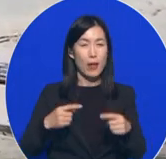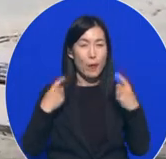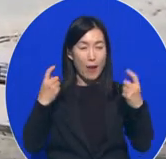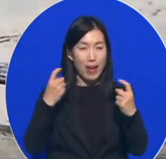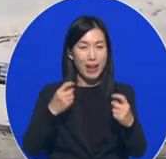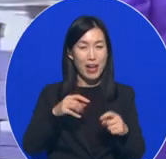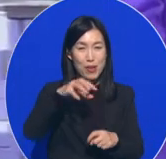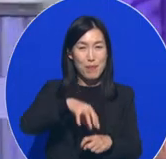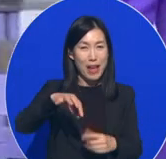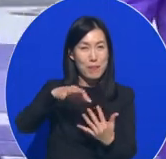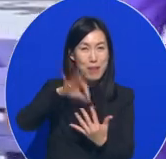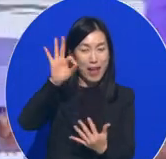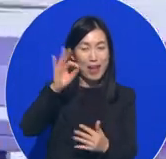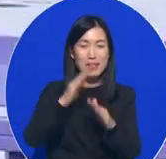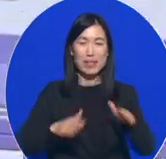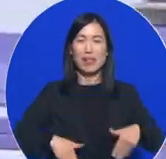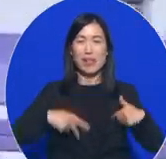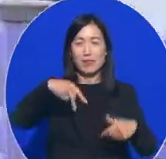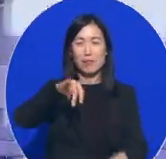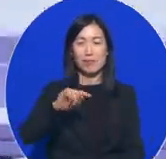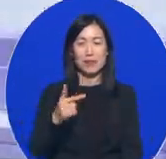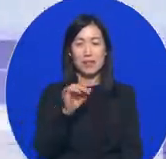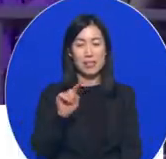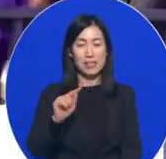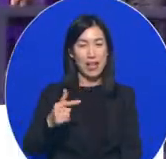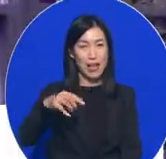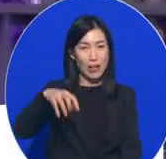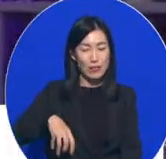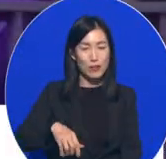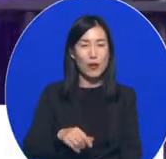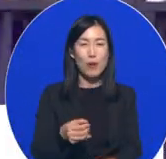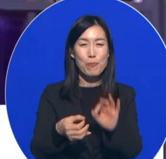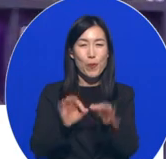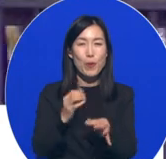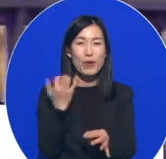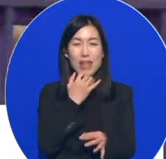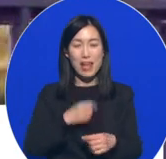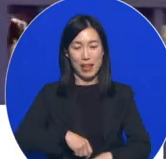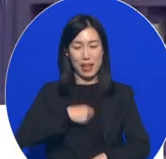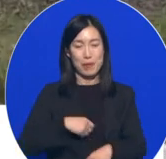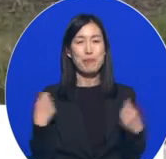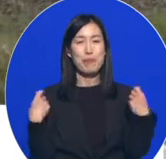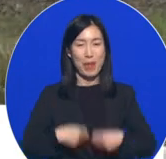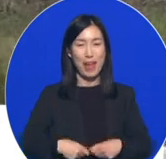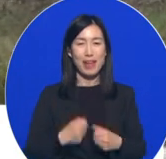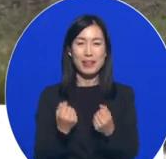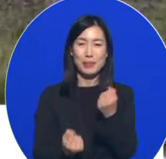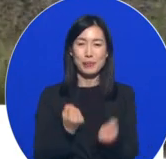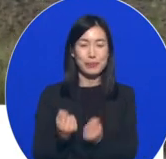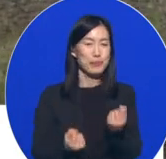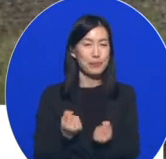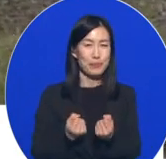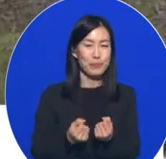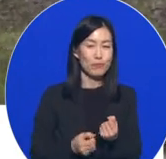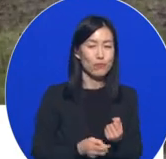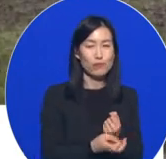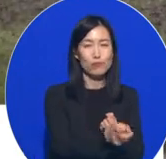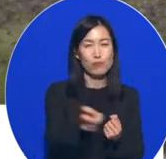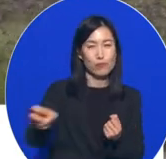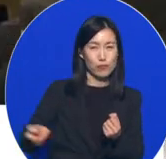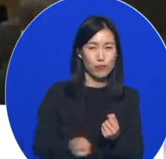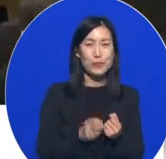관광마을로 선정된 전남 신안군 퍼플 섬에선 보라색 제킷 차림으로 자전거를 타며 현장을